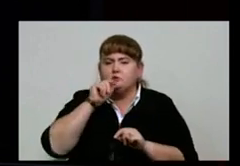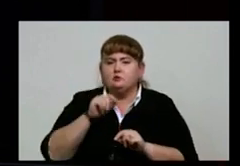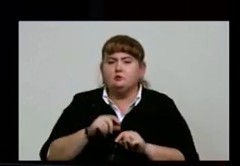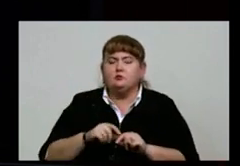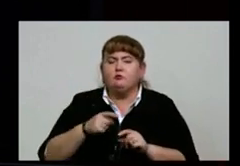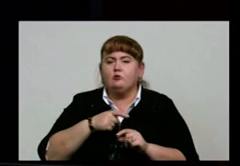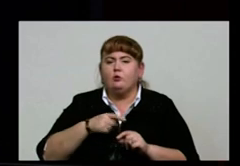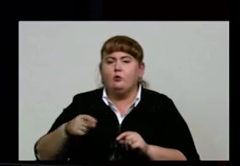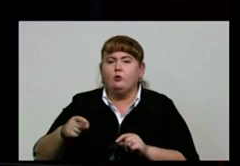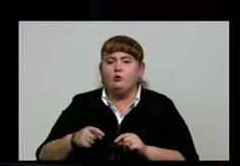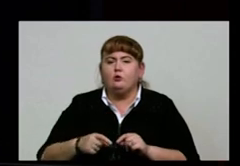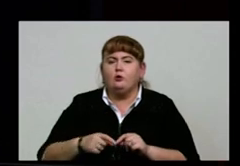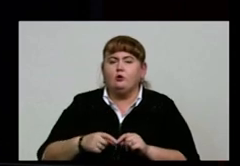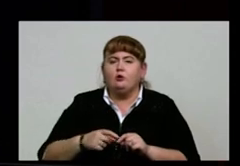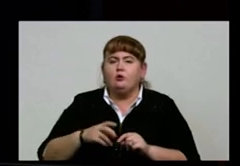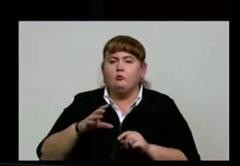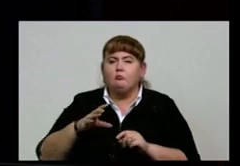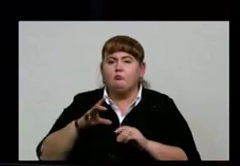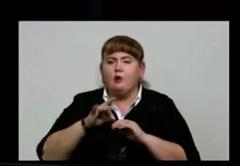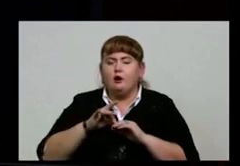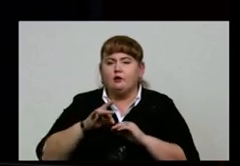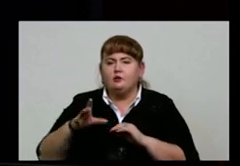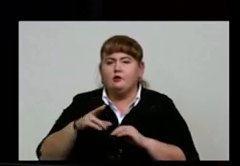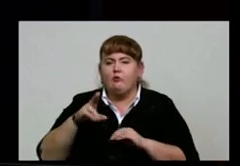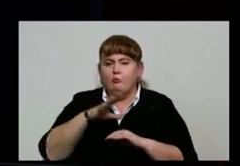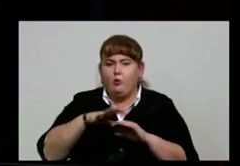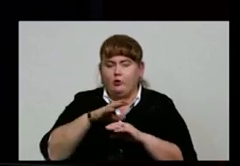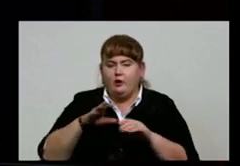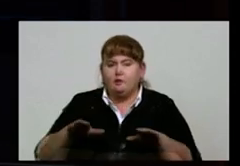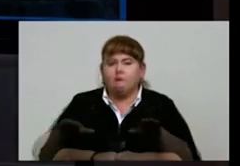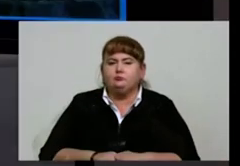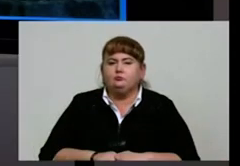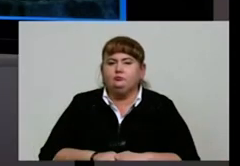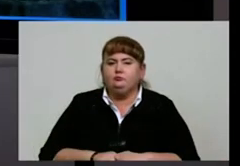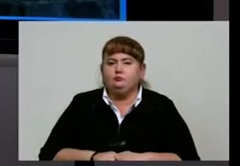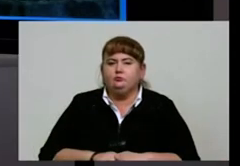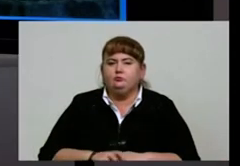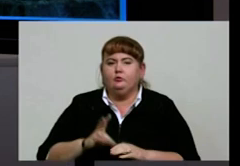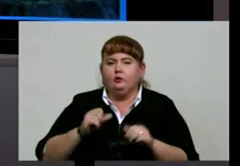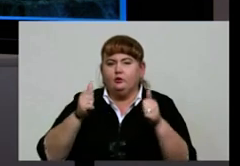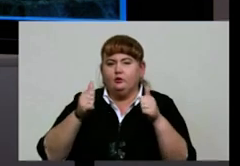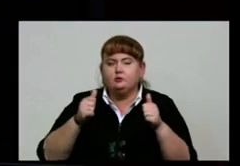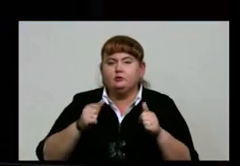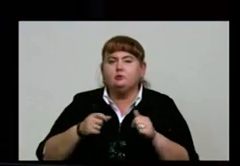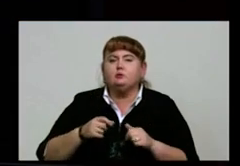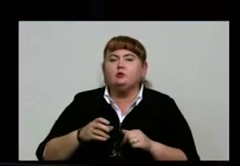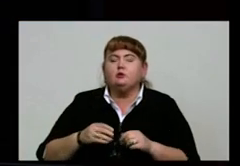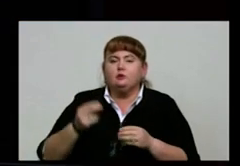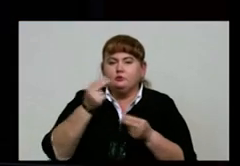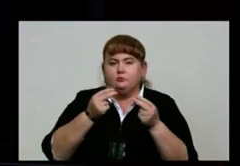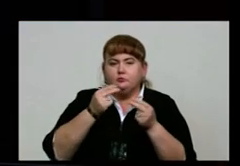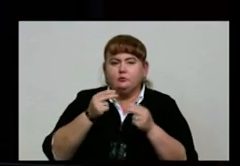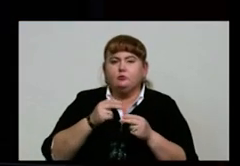вдоль силовых линий магнитного поля Земля. На картинке изображено место